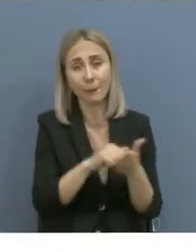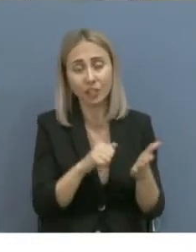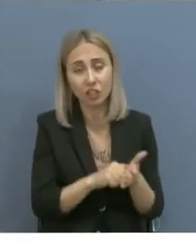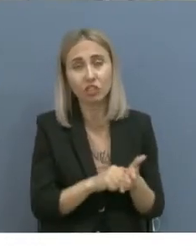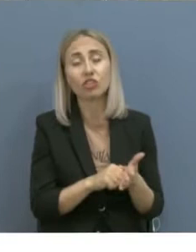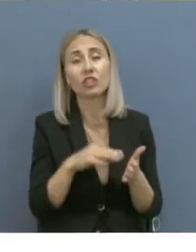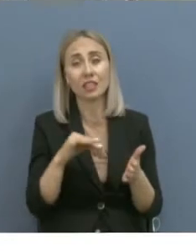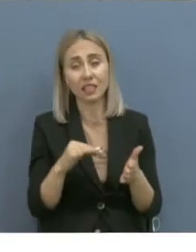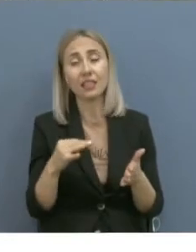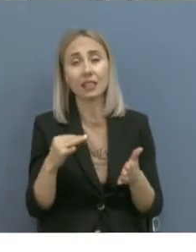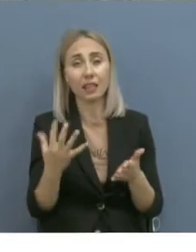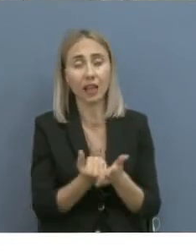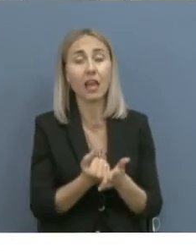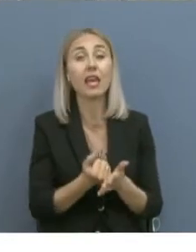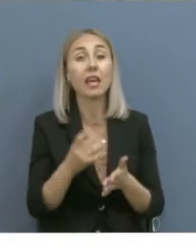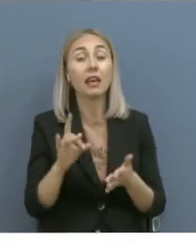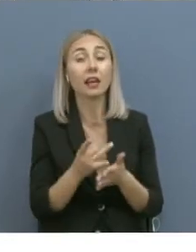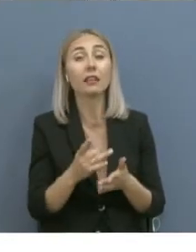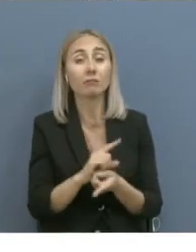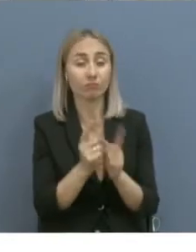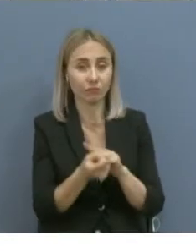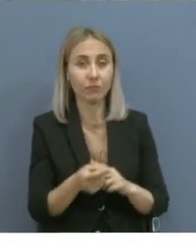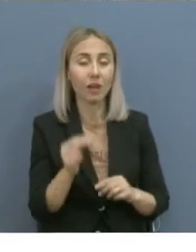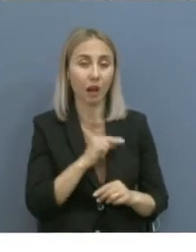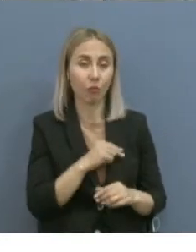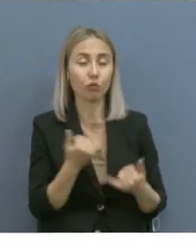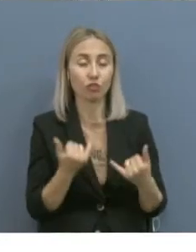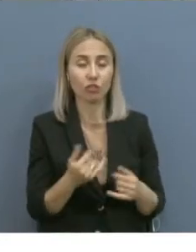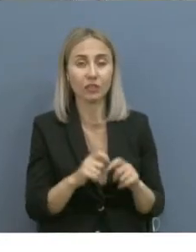мекендерде таралуына алаңдаушылық білдіріп жатқан